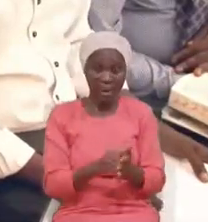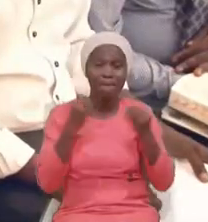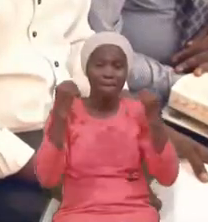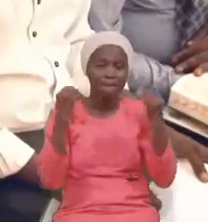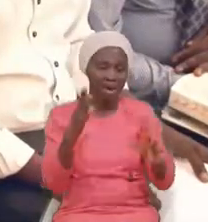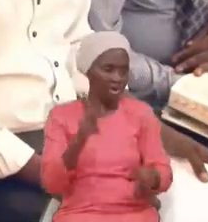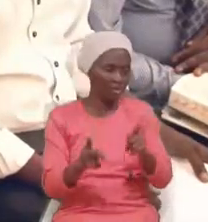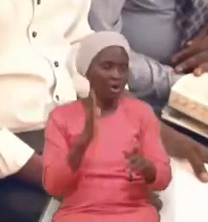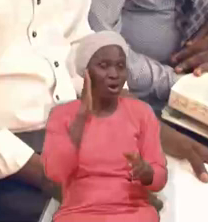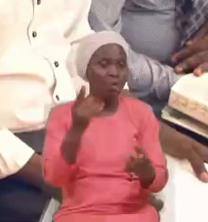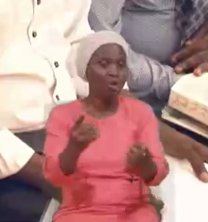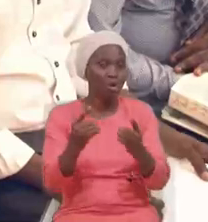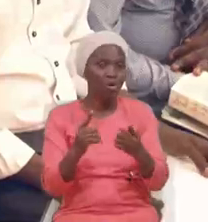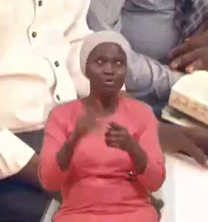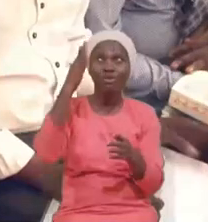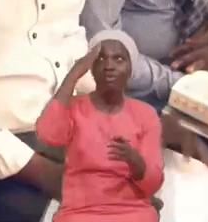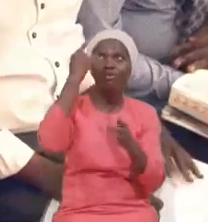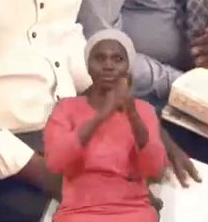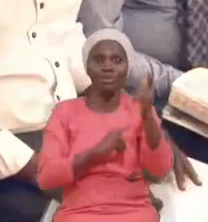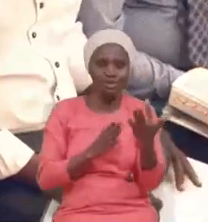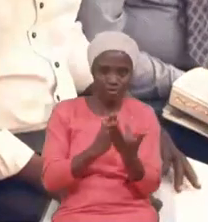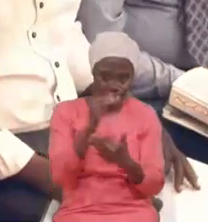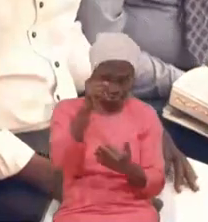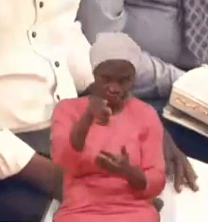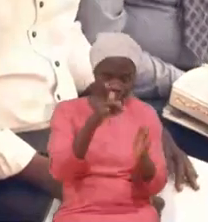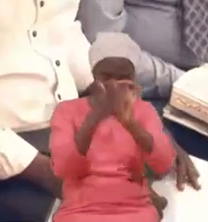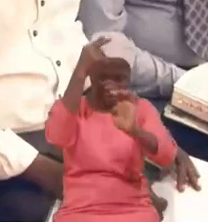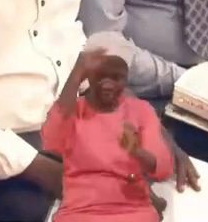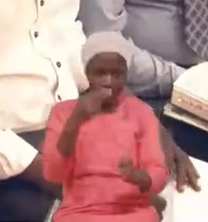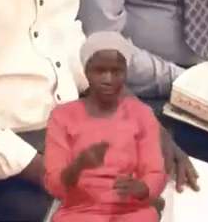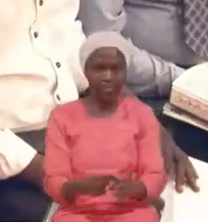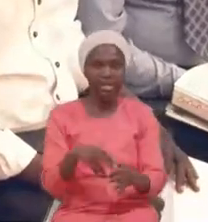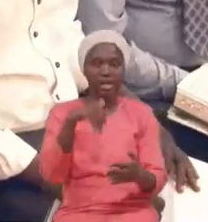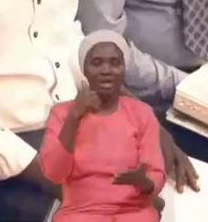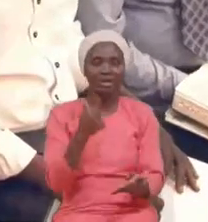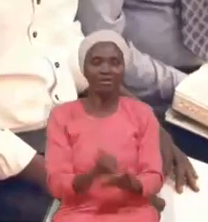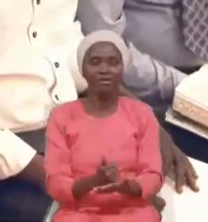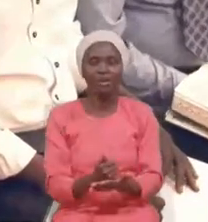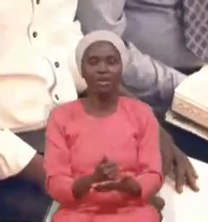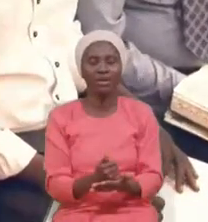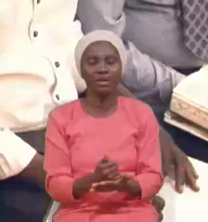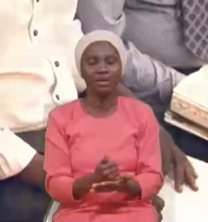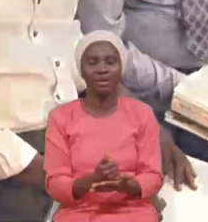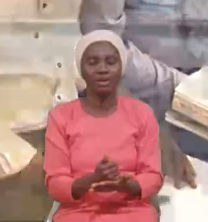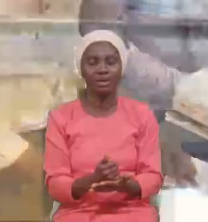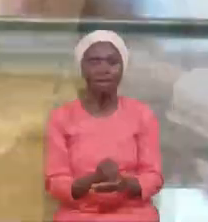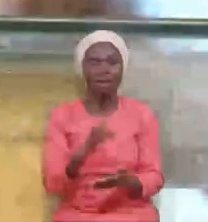Et en conséquence, plusieurs viendront connaître le Seigneur par toi au nom de